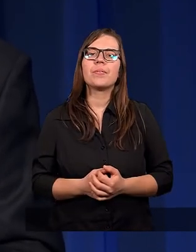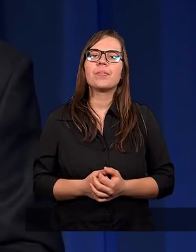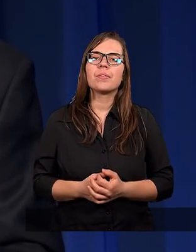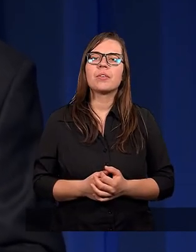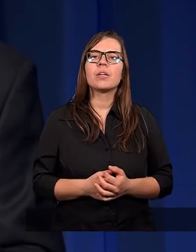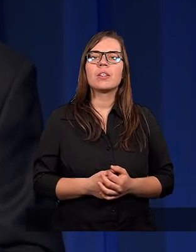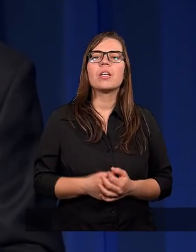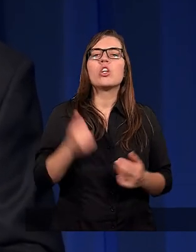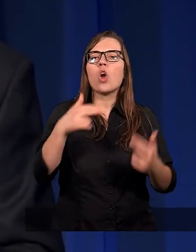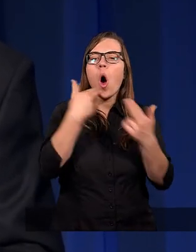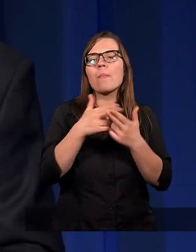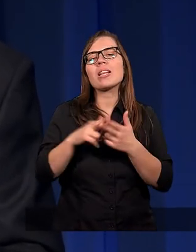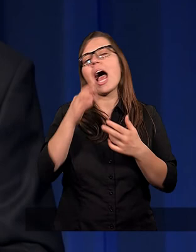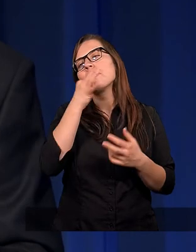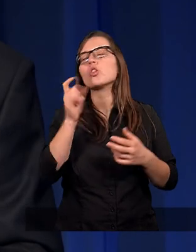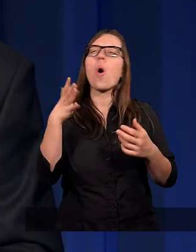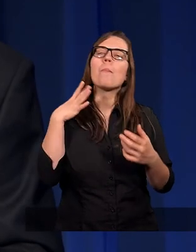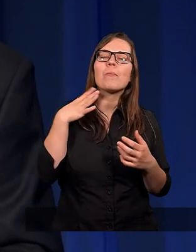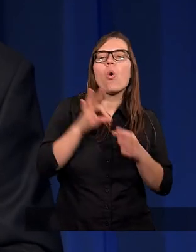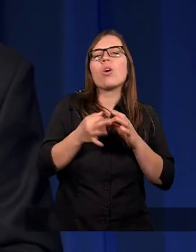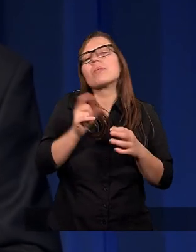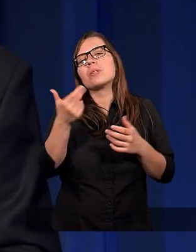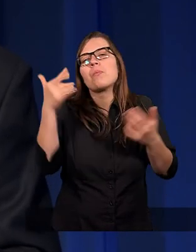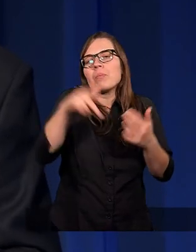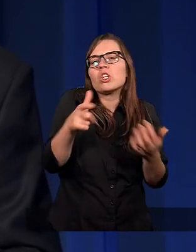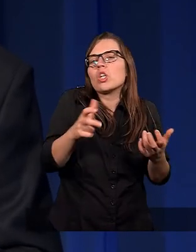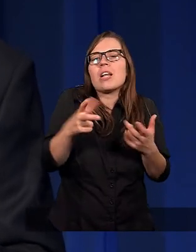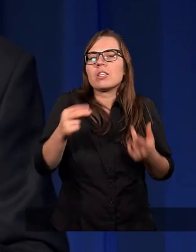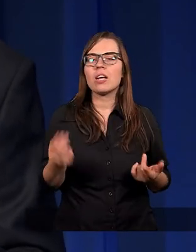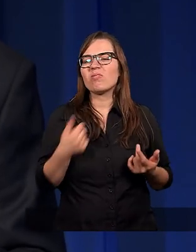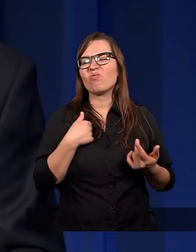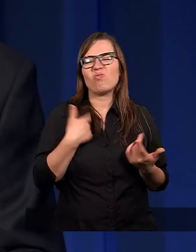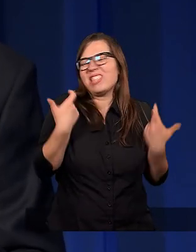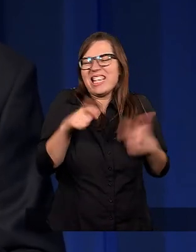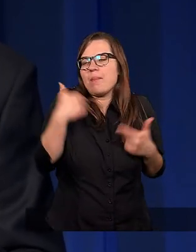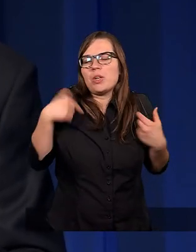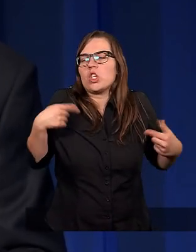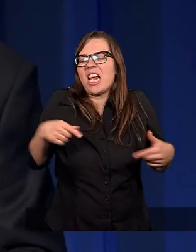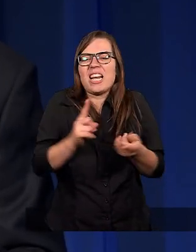jak tu odpowiedzieć na pytanie, co by było, gdyby Chrystus przyszedł dzisiaj? Nic by się nie zmieniło.